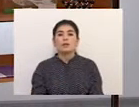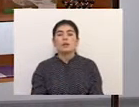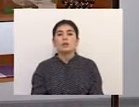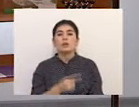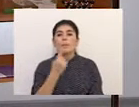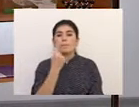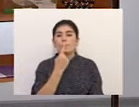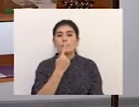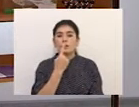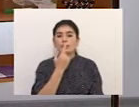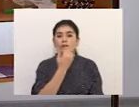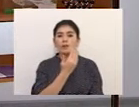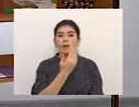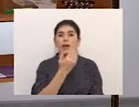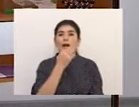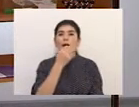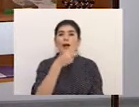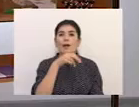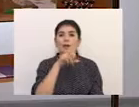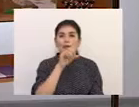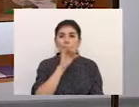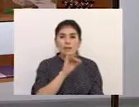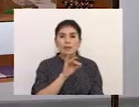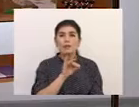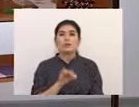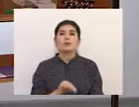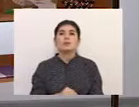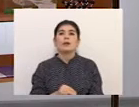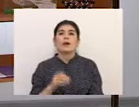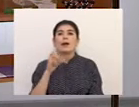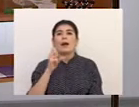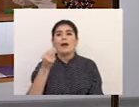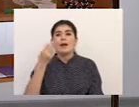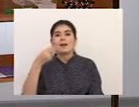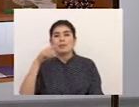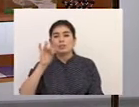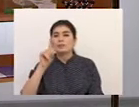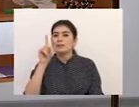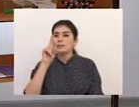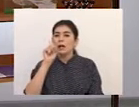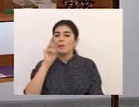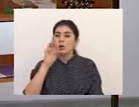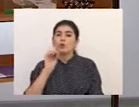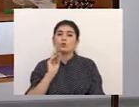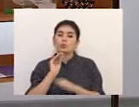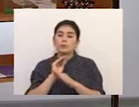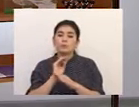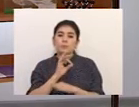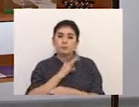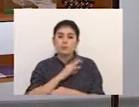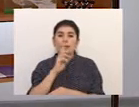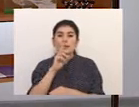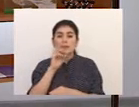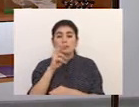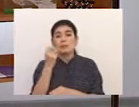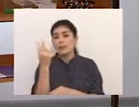Birinchi gapimiz tarkibida adi, ikkinchi gapimiz tarkibida ham adi zamon qo'shimchalari qo'llangan. Kesimlik